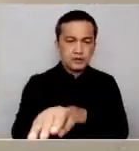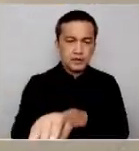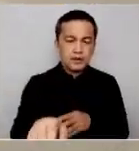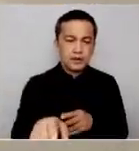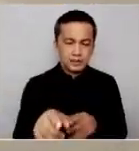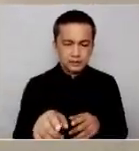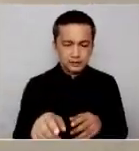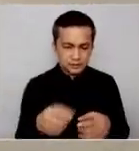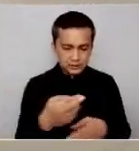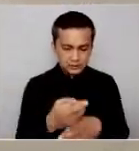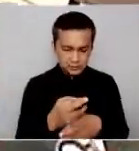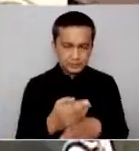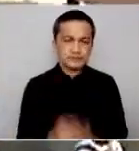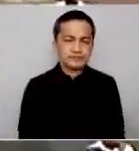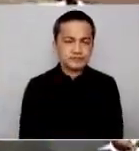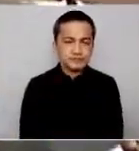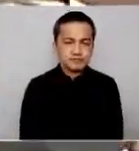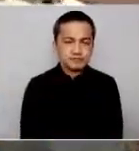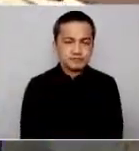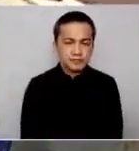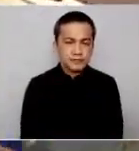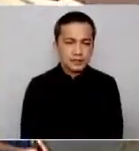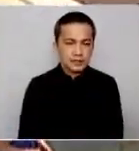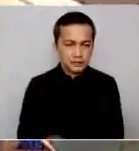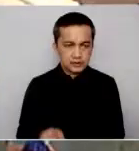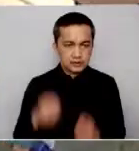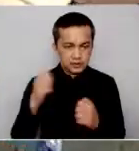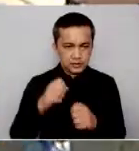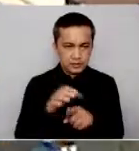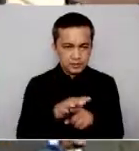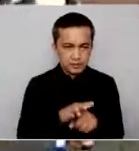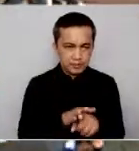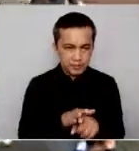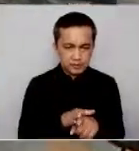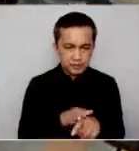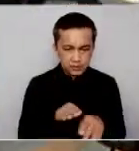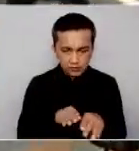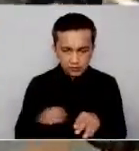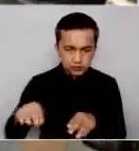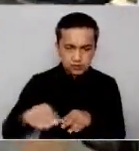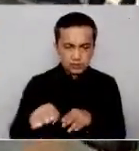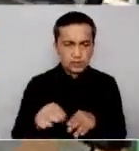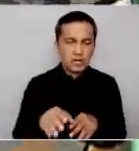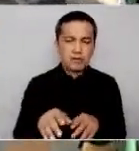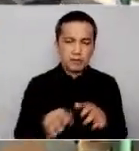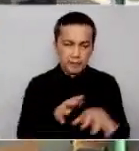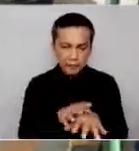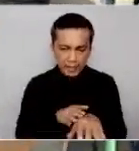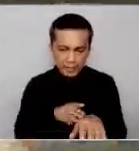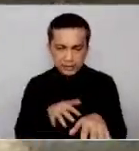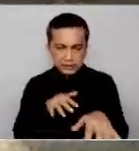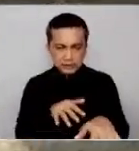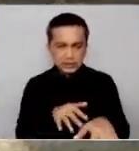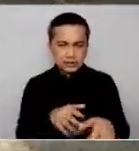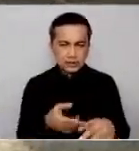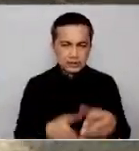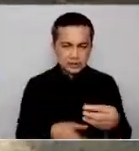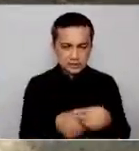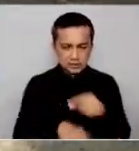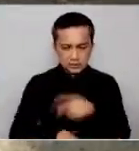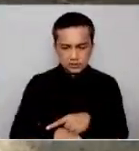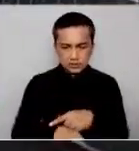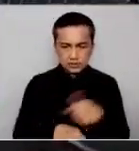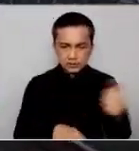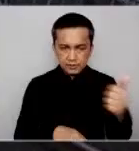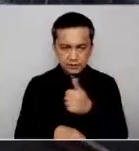ang ginagawa pang daan. Dahil dito, inaasahang babagal ang takbo ng mga sakyan sa EDSA at madaragdagan ang oras ng biyahe sa EDSA